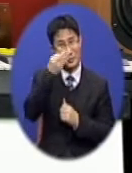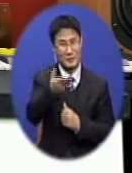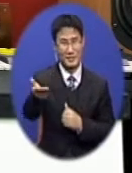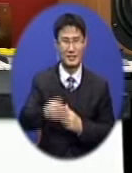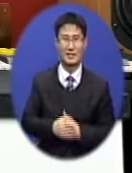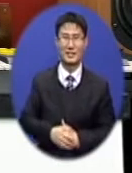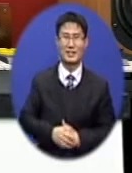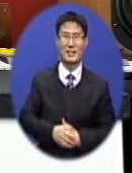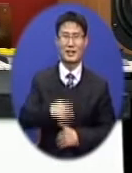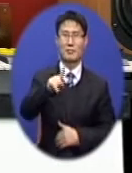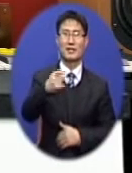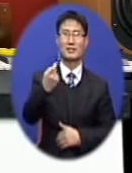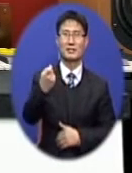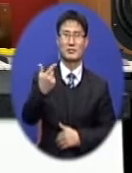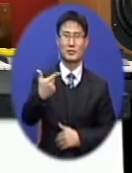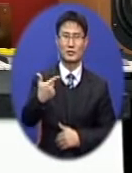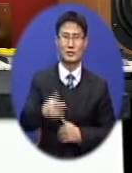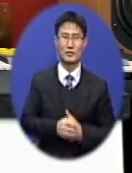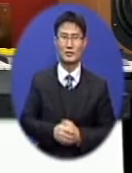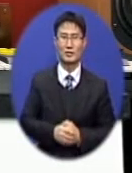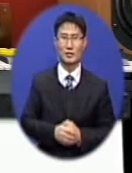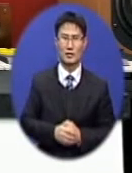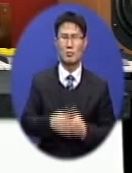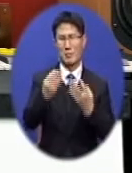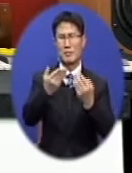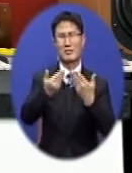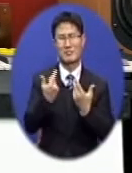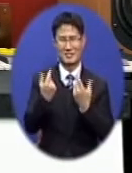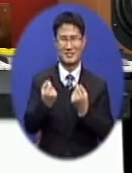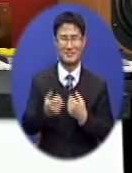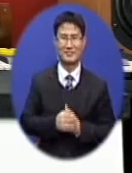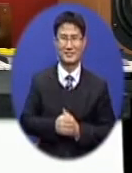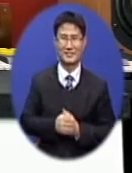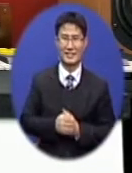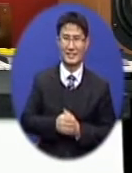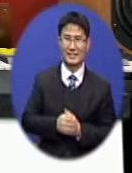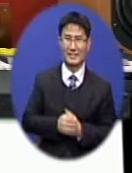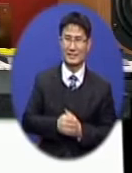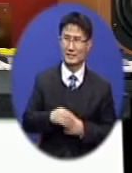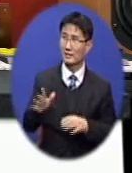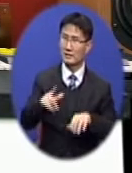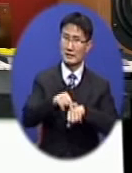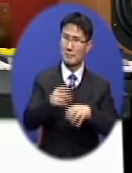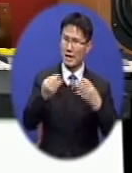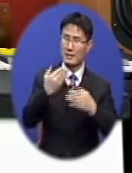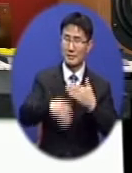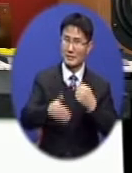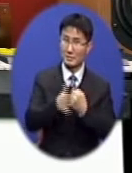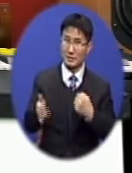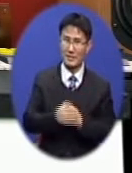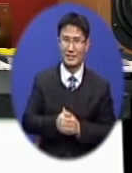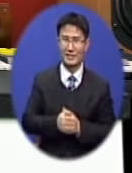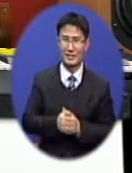보여주세요. 오, 116표. 예, 116표. 많이 받으셨네요. 네. 이제 이야. 시간이 아직 많이 남았으니까